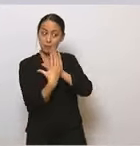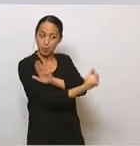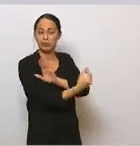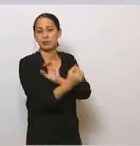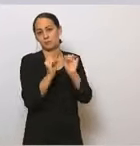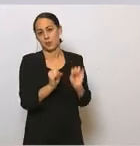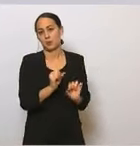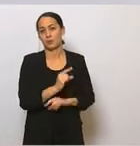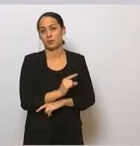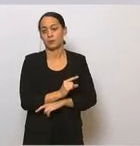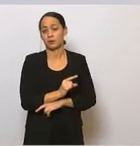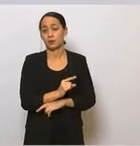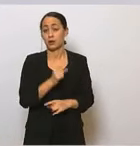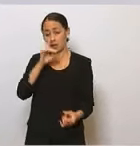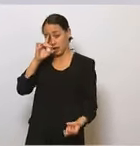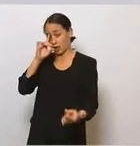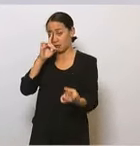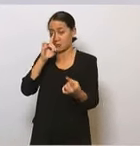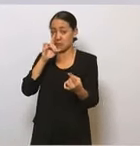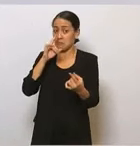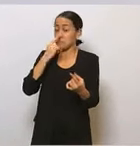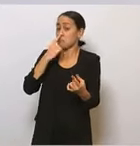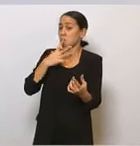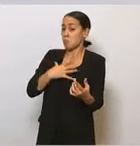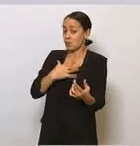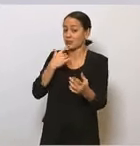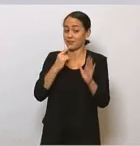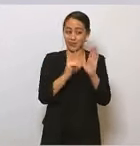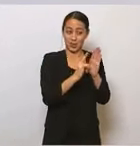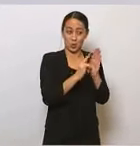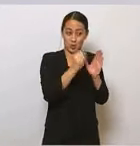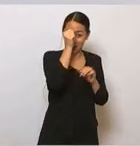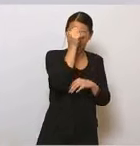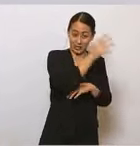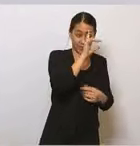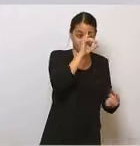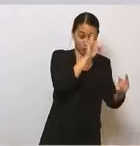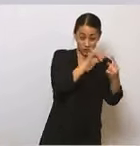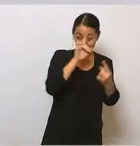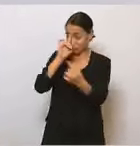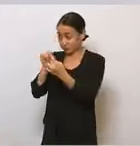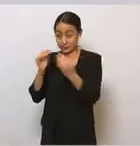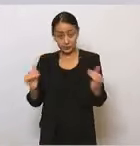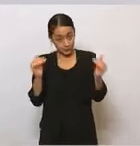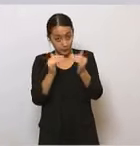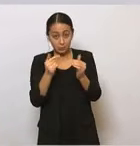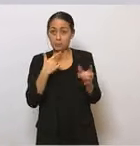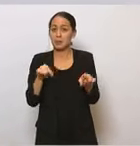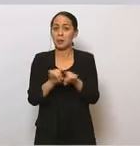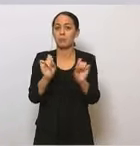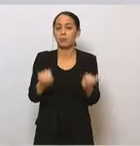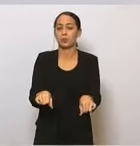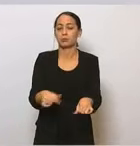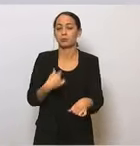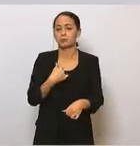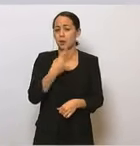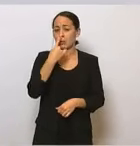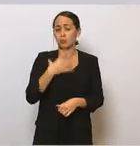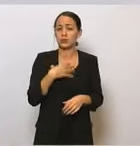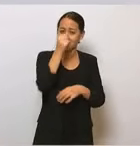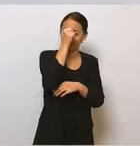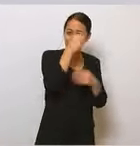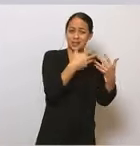permettre d'atteindre les mêmes objectifs que ceux de la loi américaine. Et donc je pense vraiment que les États-Unis et l'UE pourront